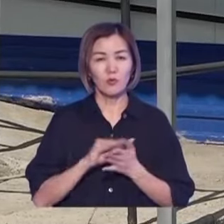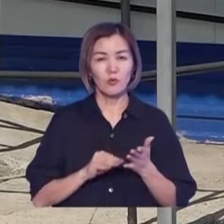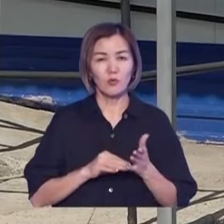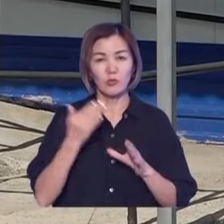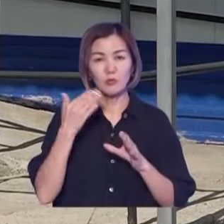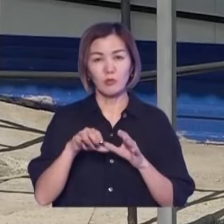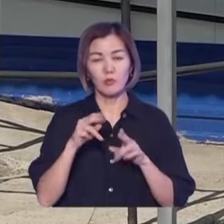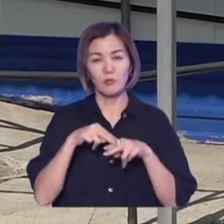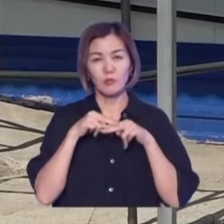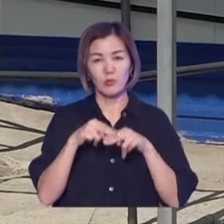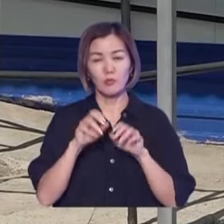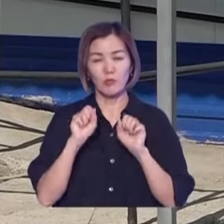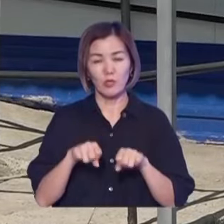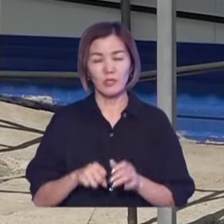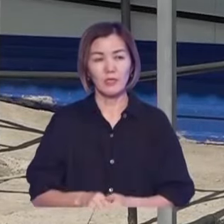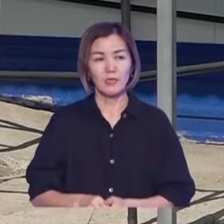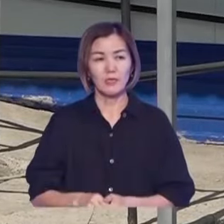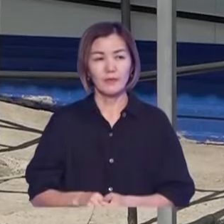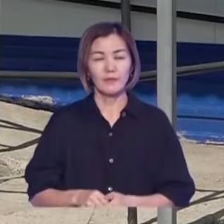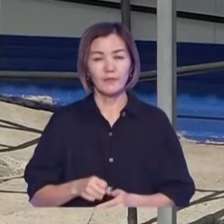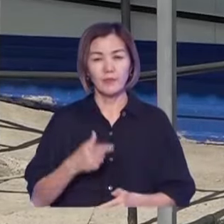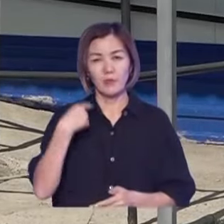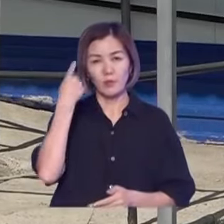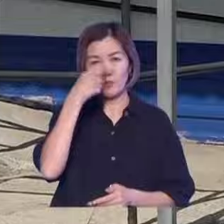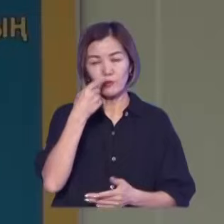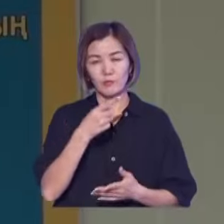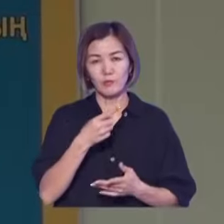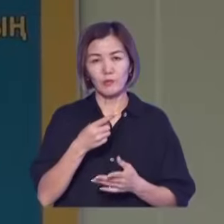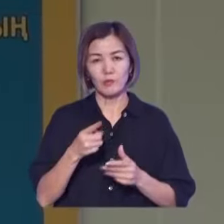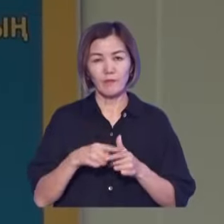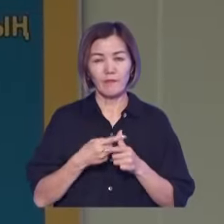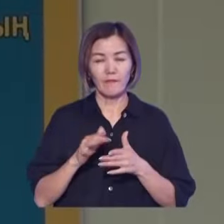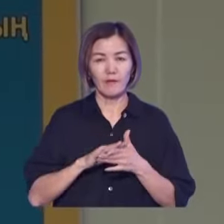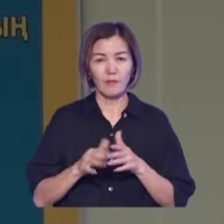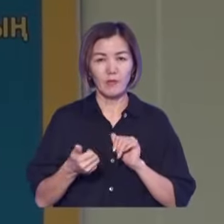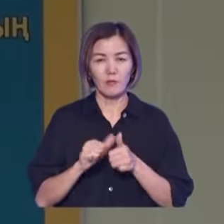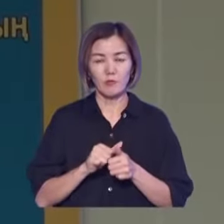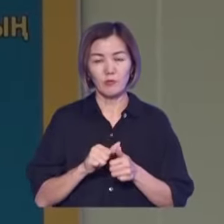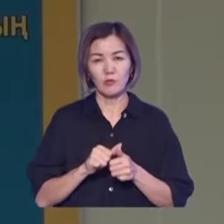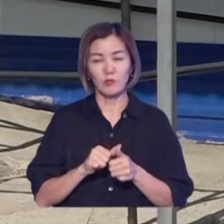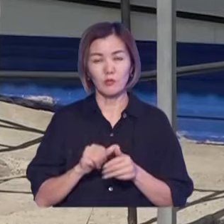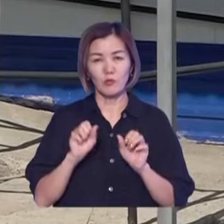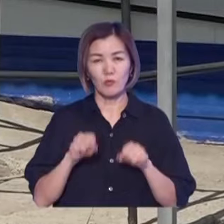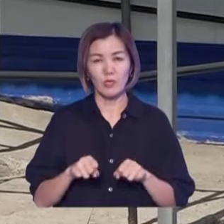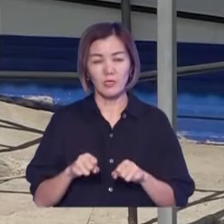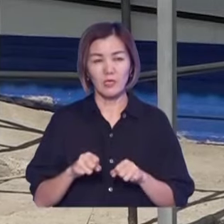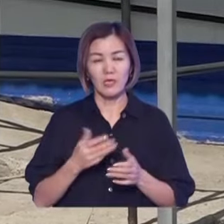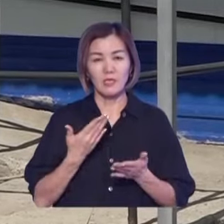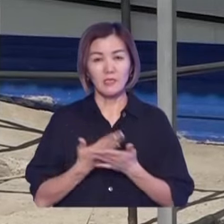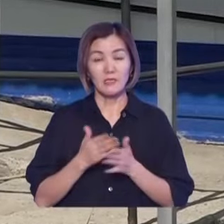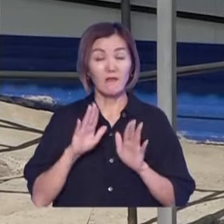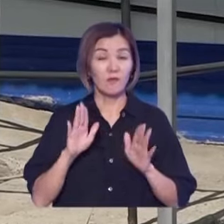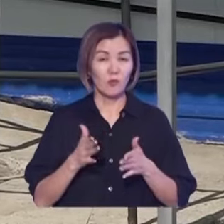алады. Яғни бұл жерде өзінің жеке басының мәліметін өзгерту қате енгізген жағдайда жаңағы ұялы